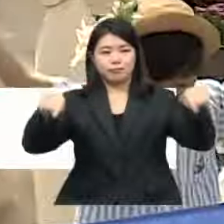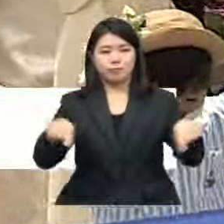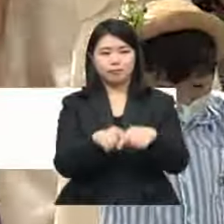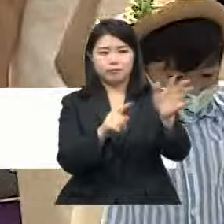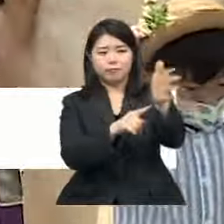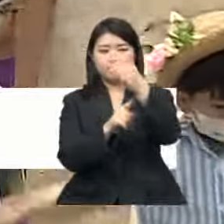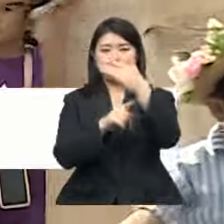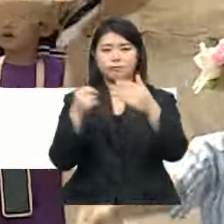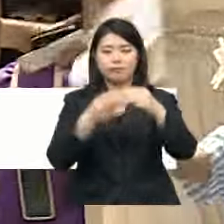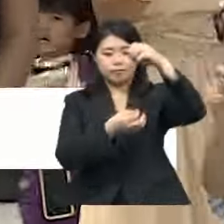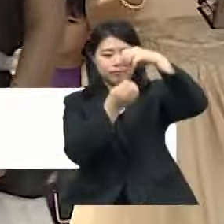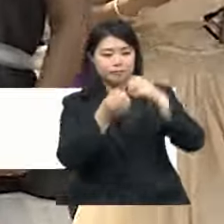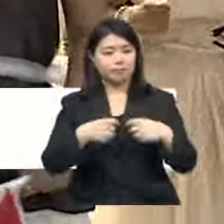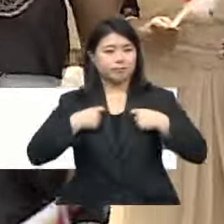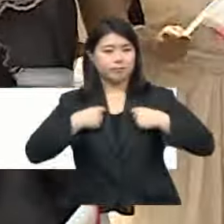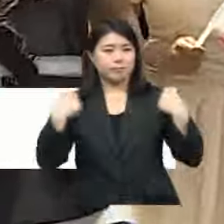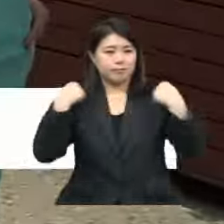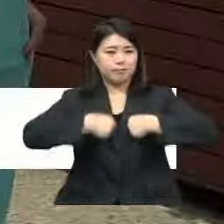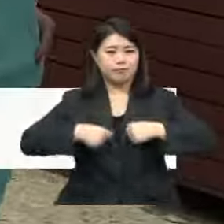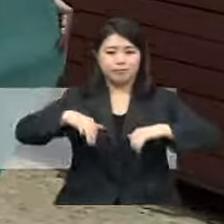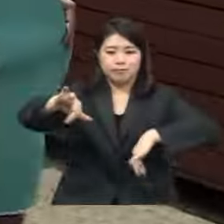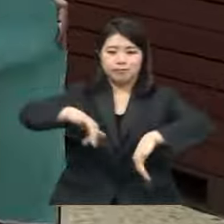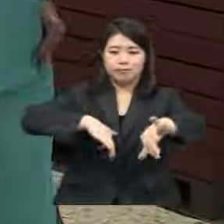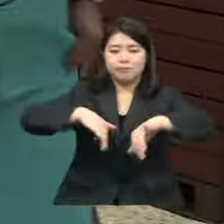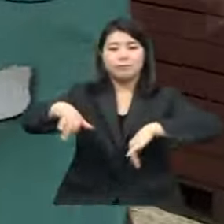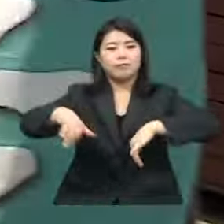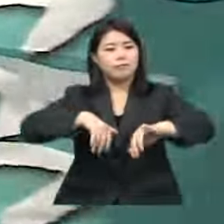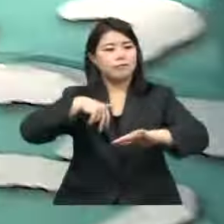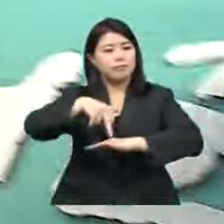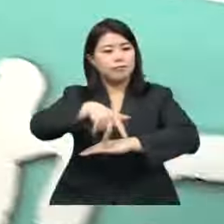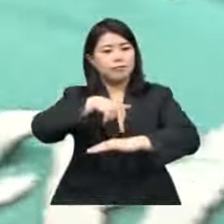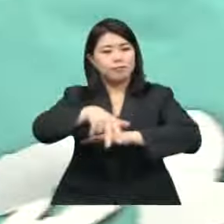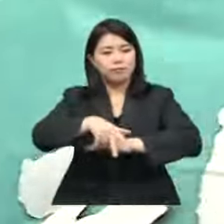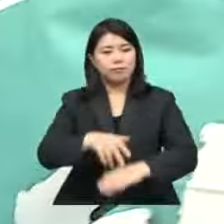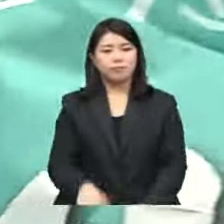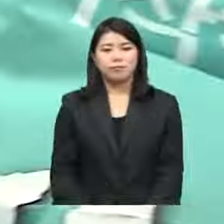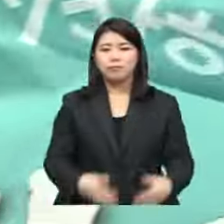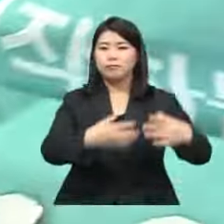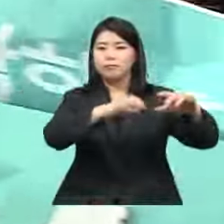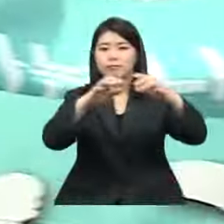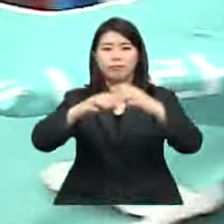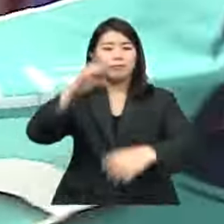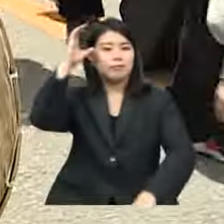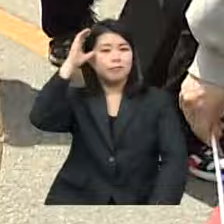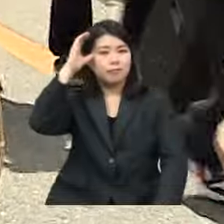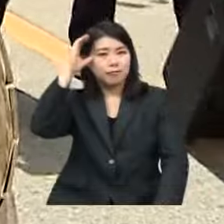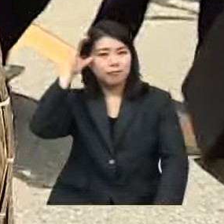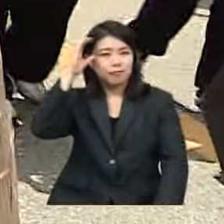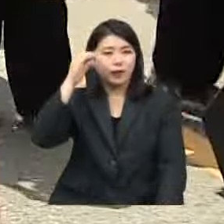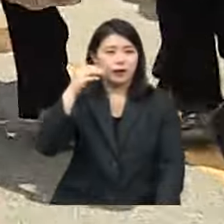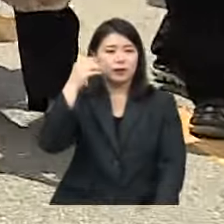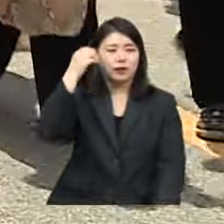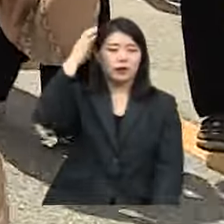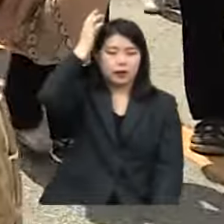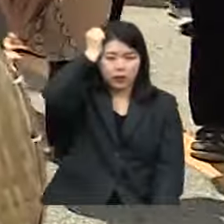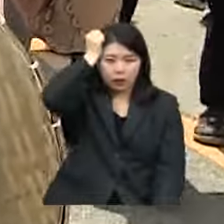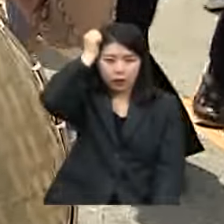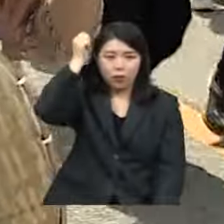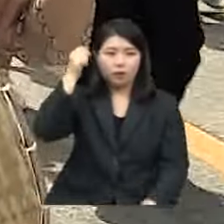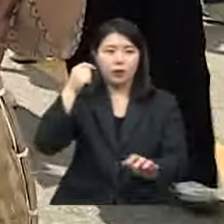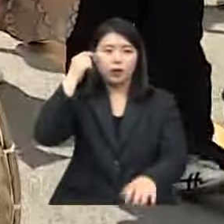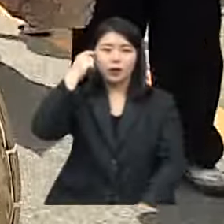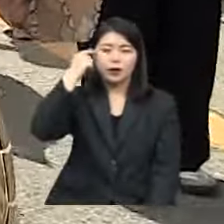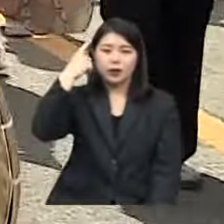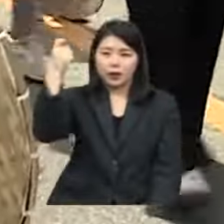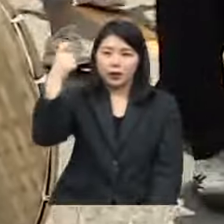함께 거리를 거닙니다. 모국을 기억하고 기념하며 다른 사람들과 인사를 나누고 즐거운